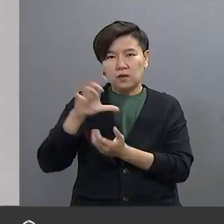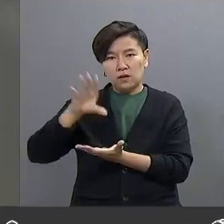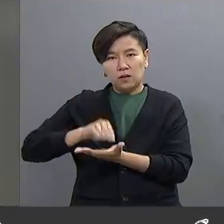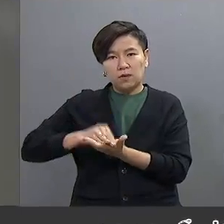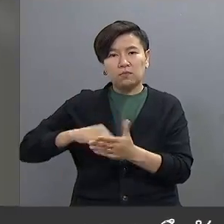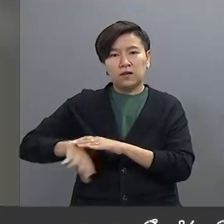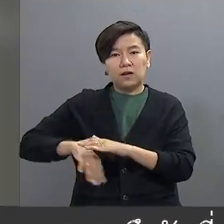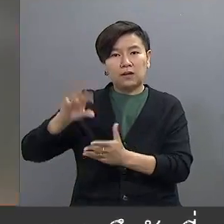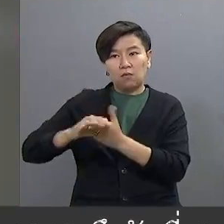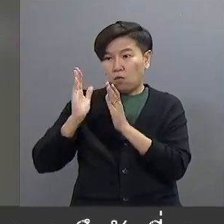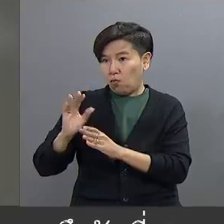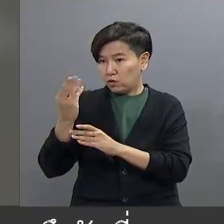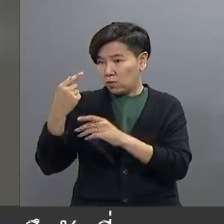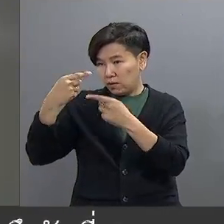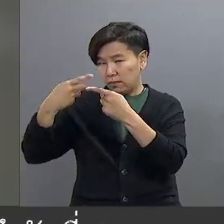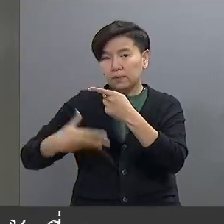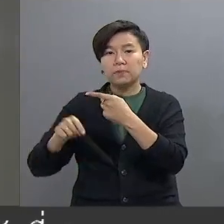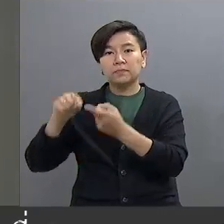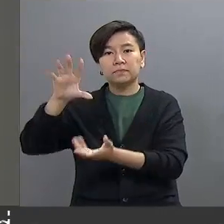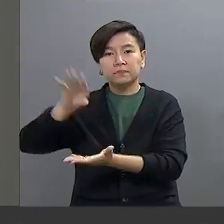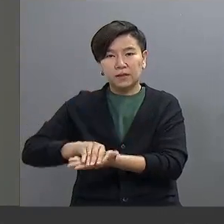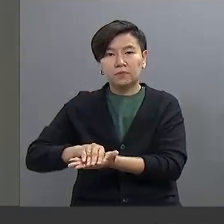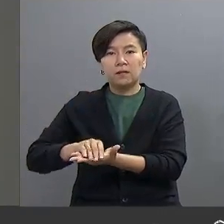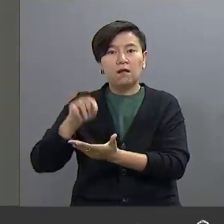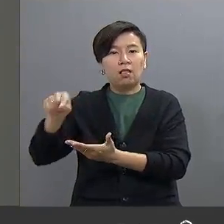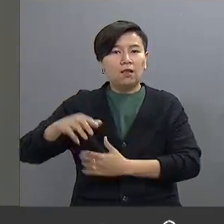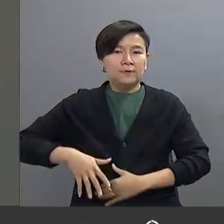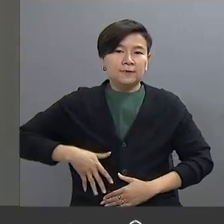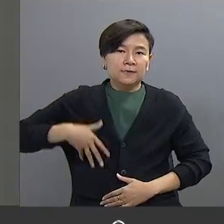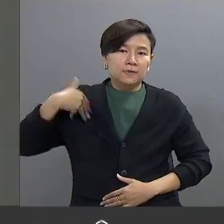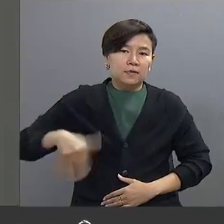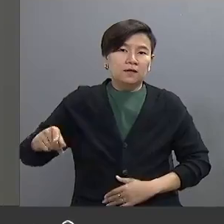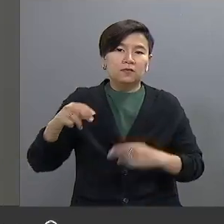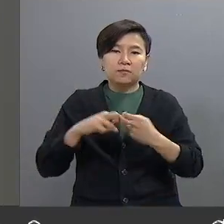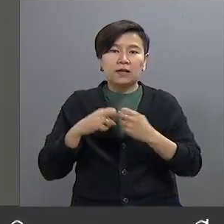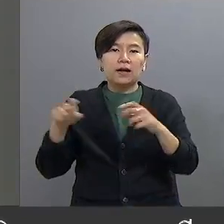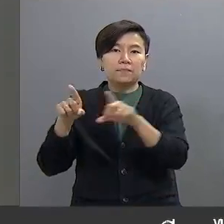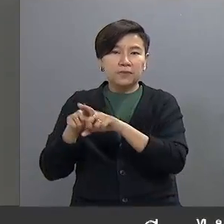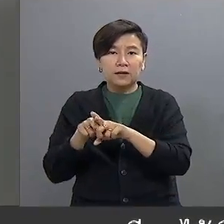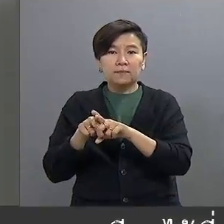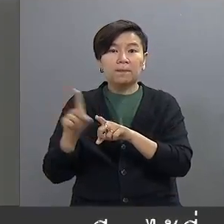ที่ได้รับความเดือดร้อนจากเรื่องนี้นะคะติดต่อได้ที่